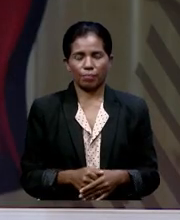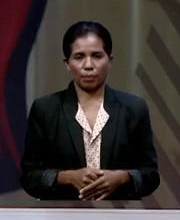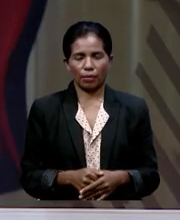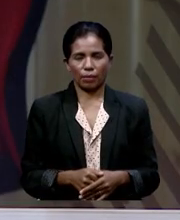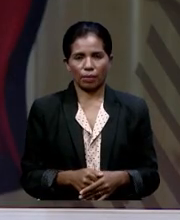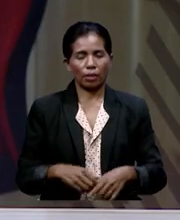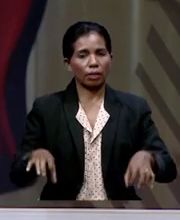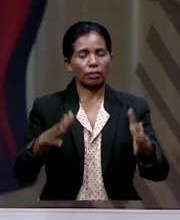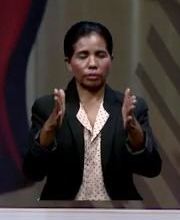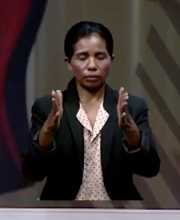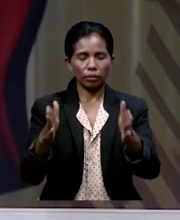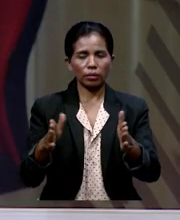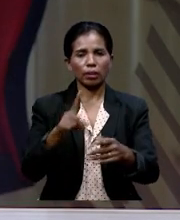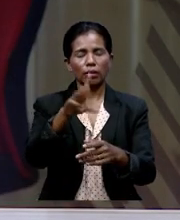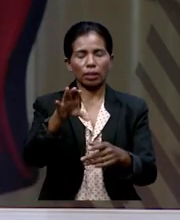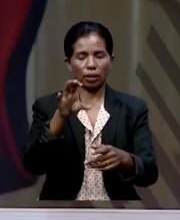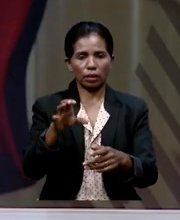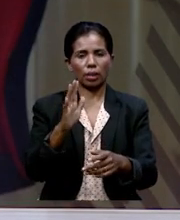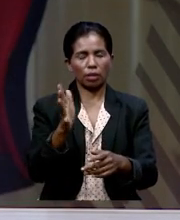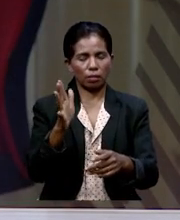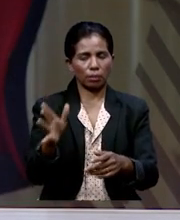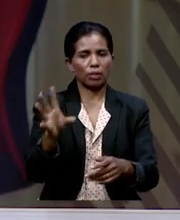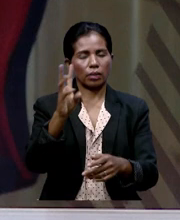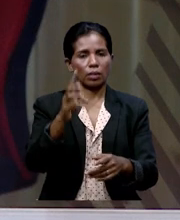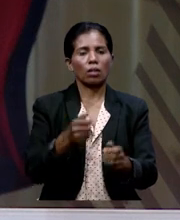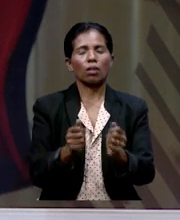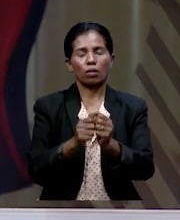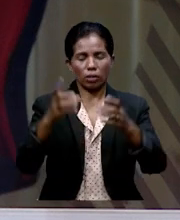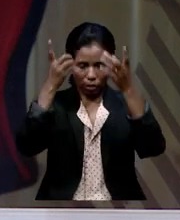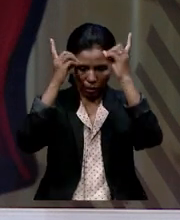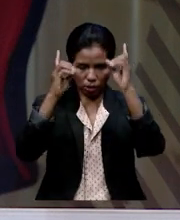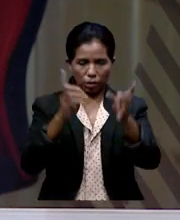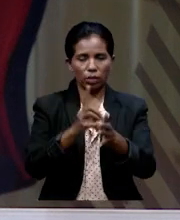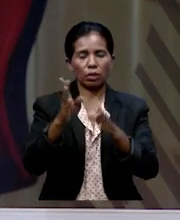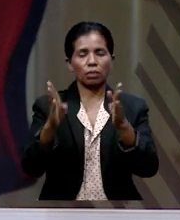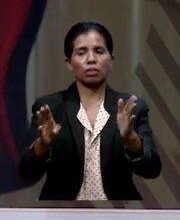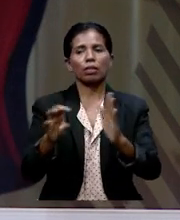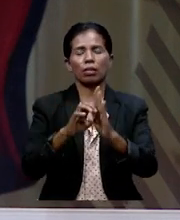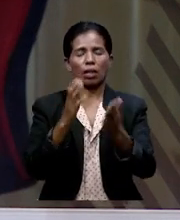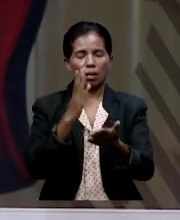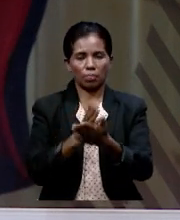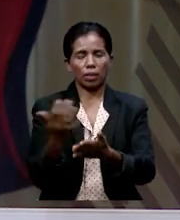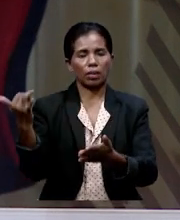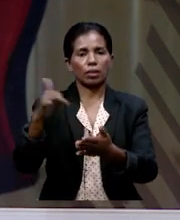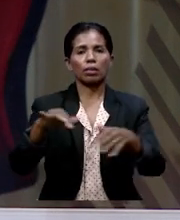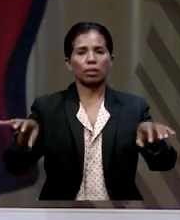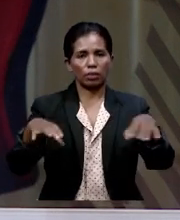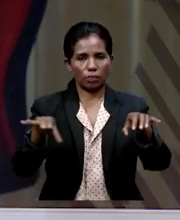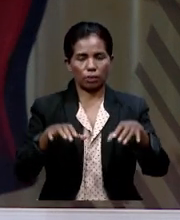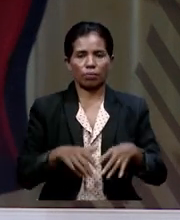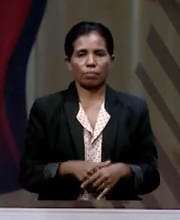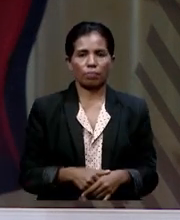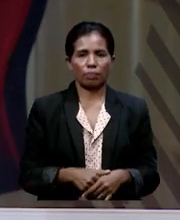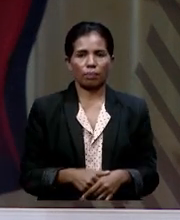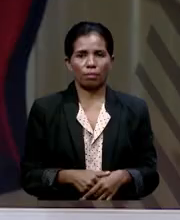Funcionário serve atau sida neng nulo resing neng lamenta hol decisão diretor executivo rapara sira ne contrato.